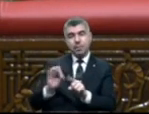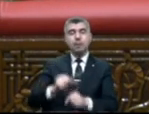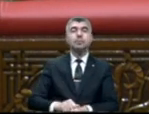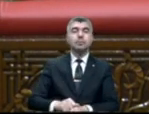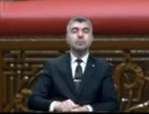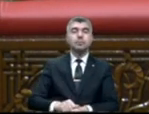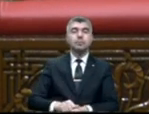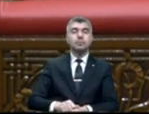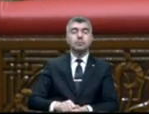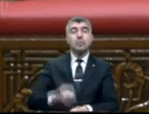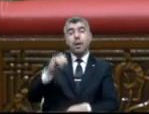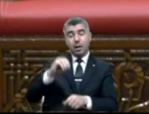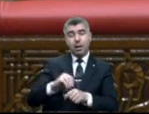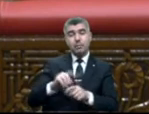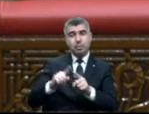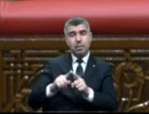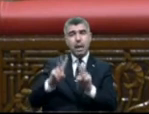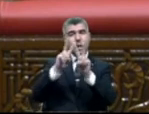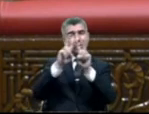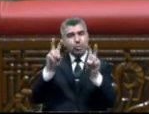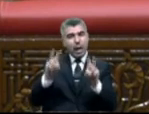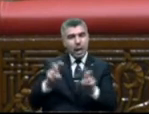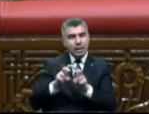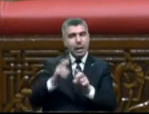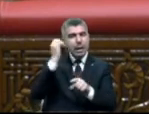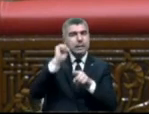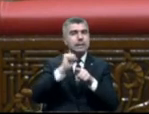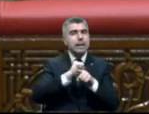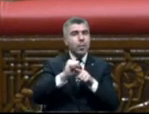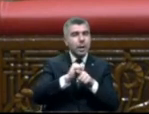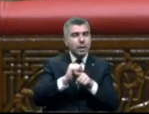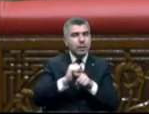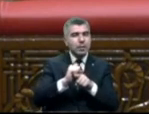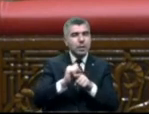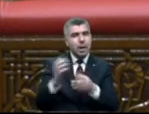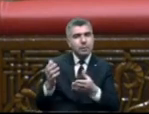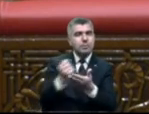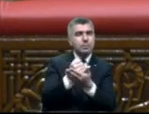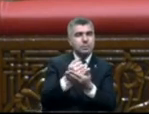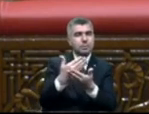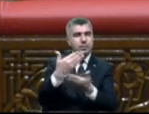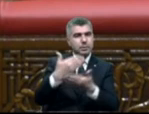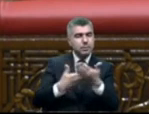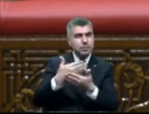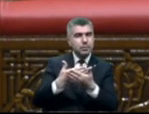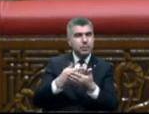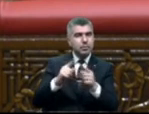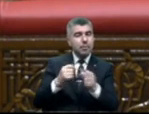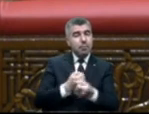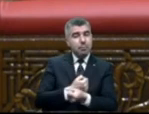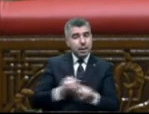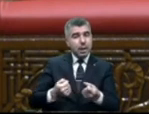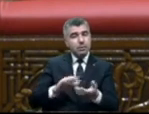بأن يعني هاد حملة الشوائد التكوين المهني النسبة ديالهم في الساكنة ديال البيطاليين